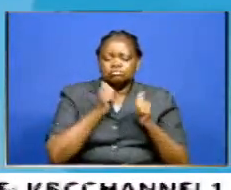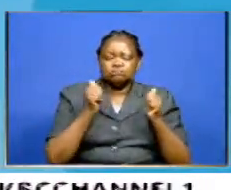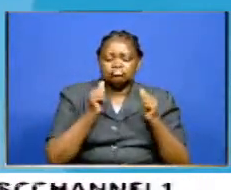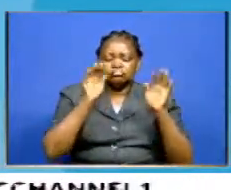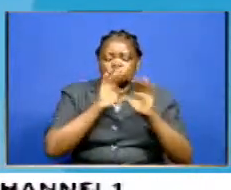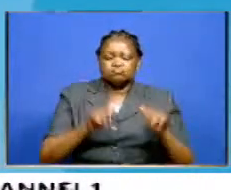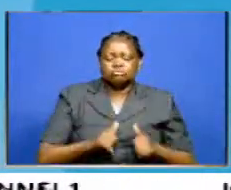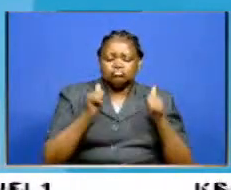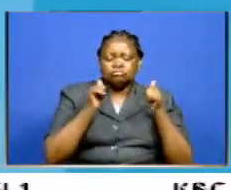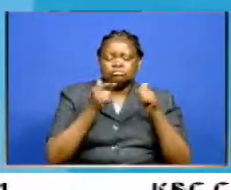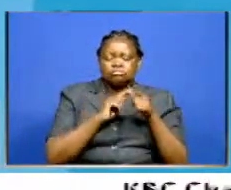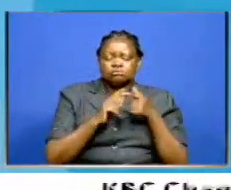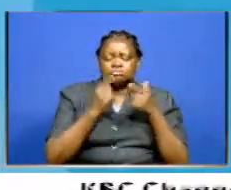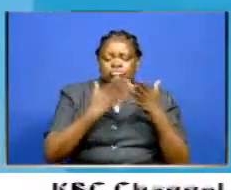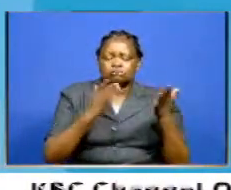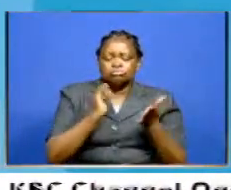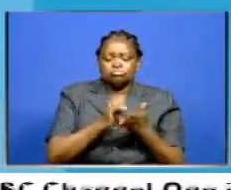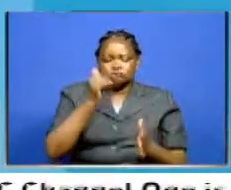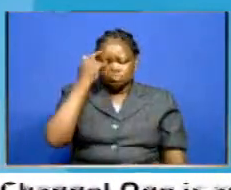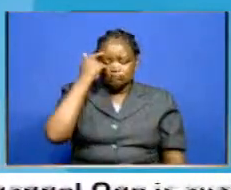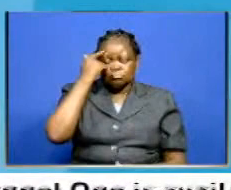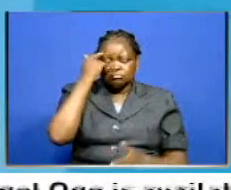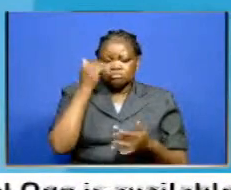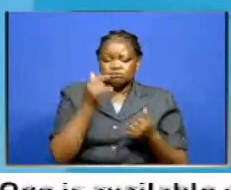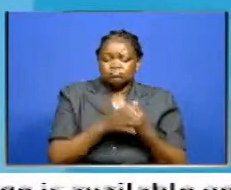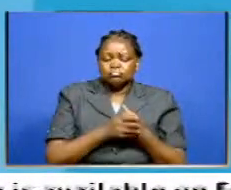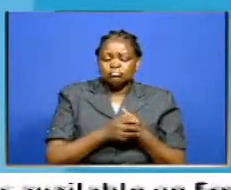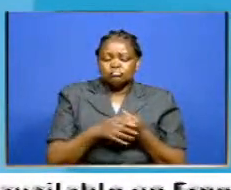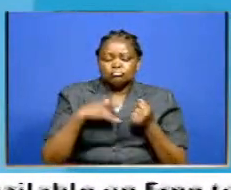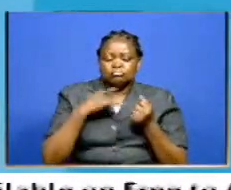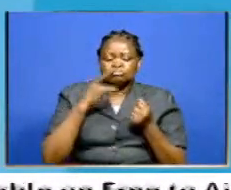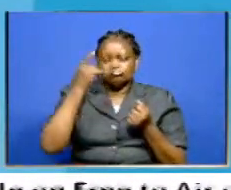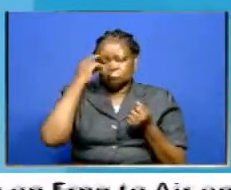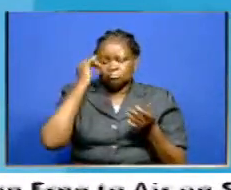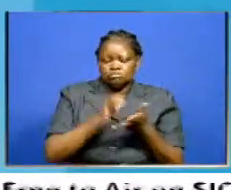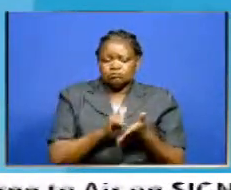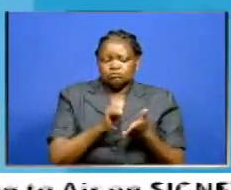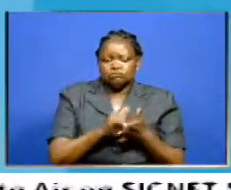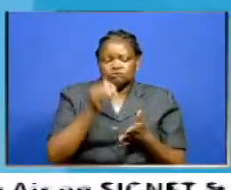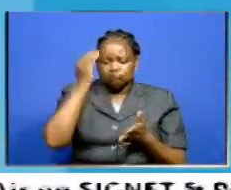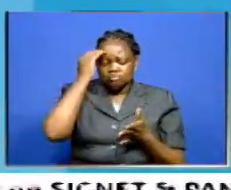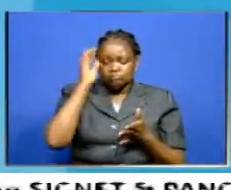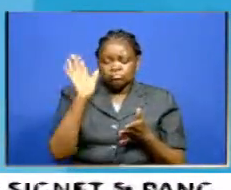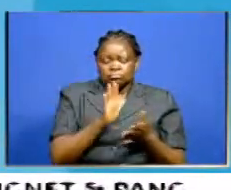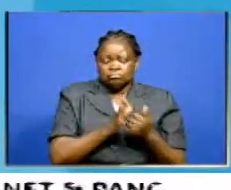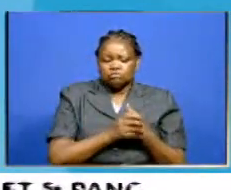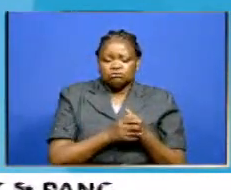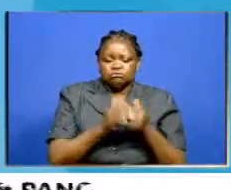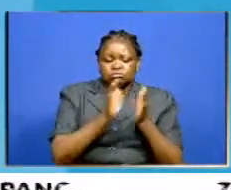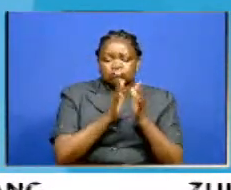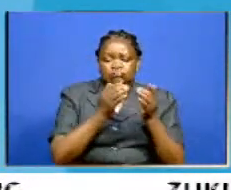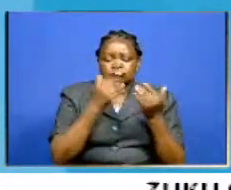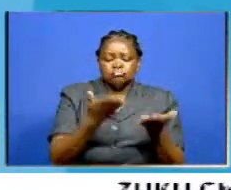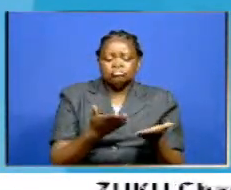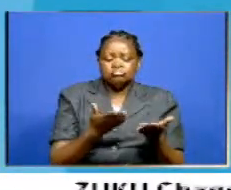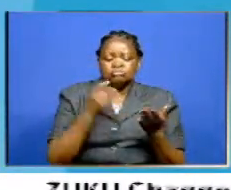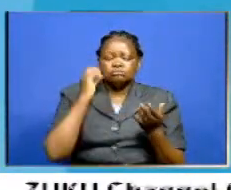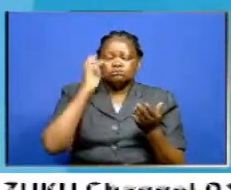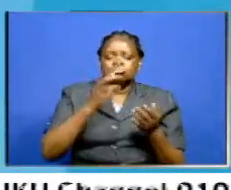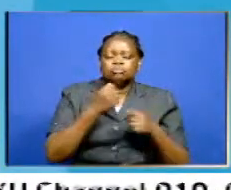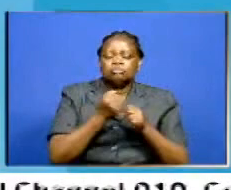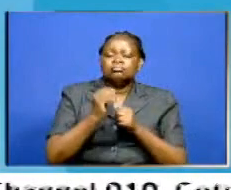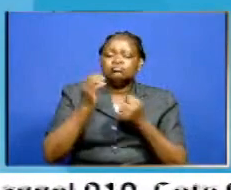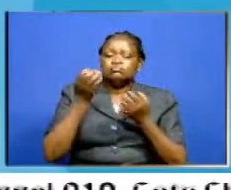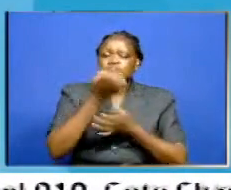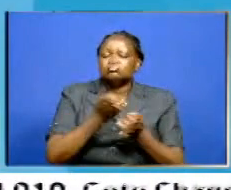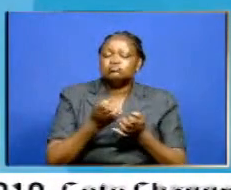shwari, yale mambo ambayo unafikiria peke yake, unafikiria about elimu yako na vile utabeta uchumi wa nchi